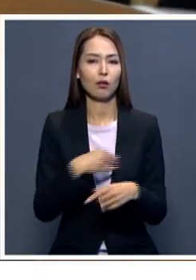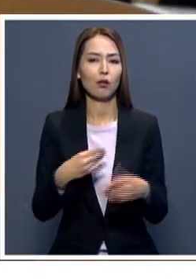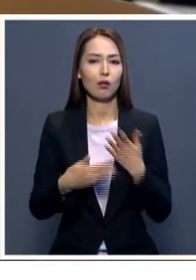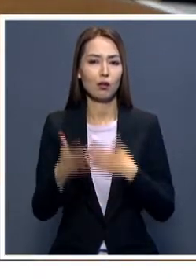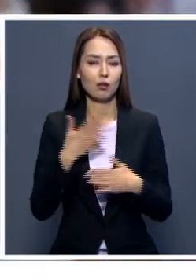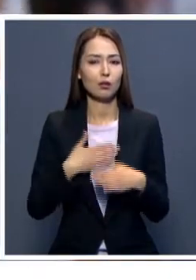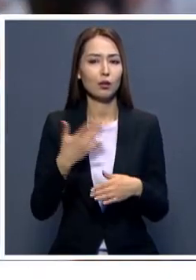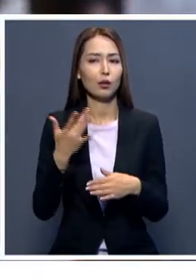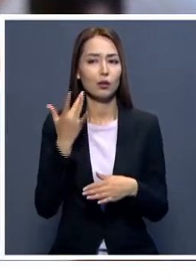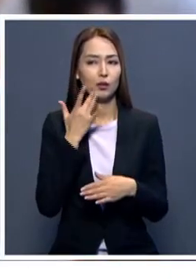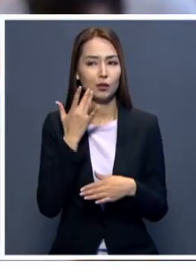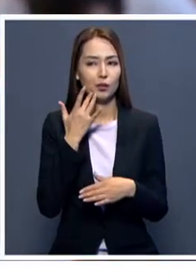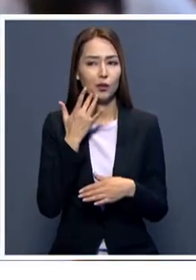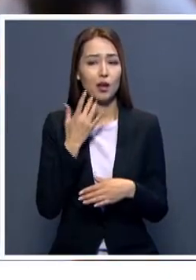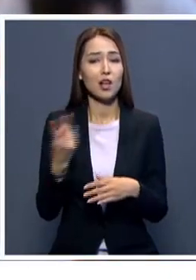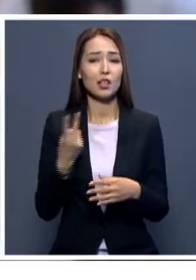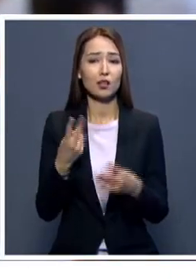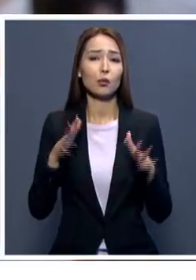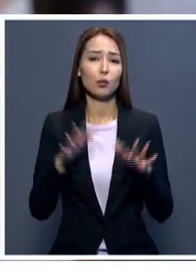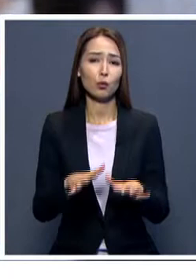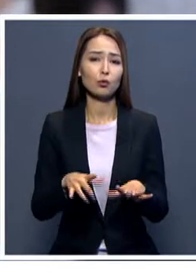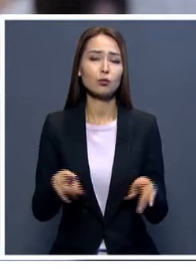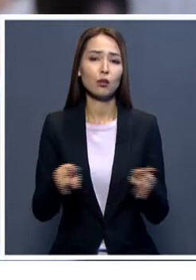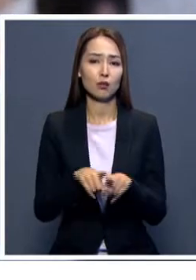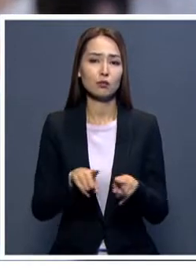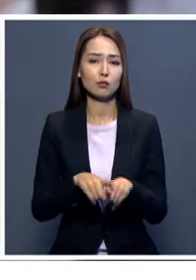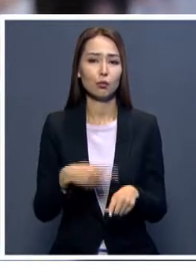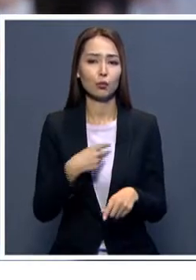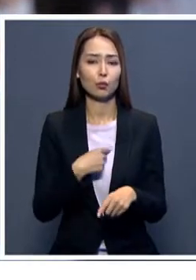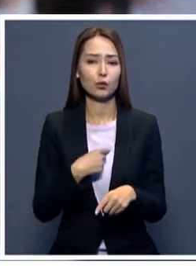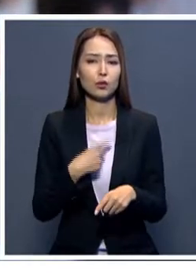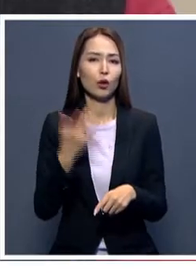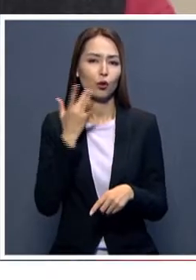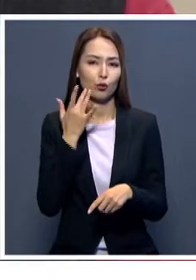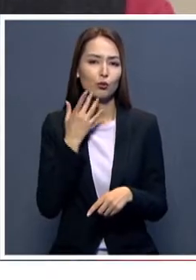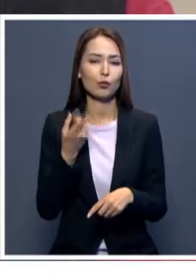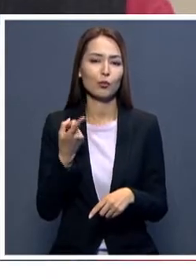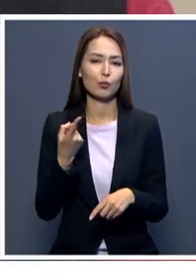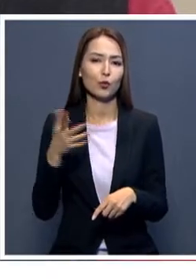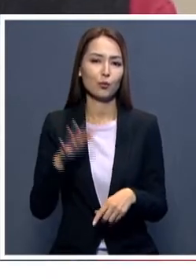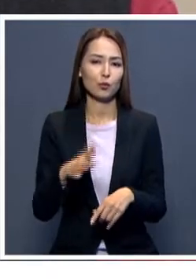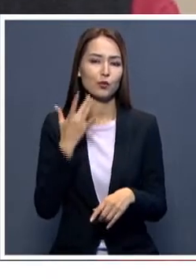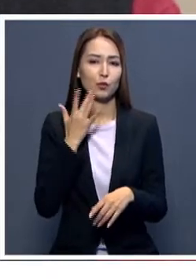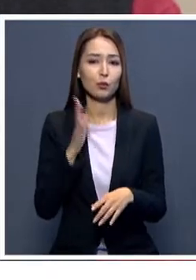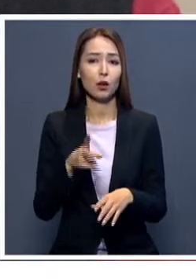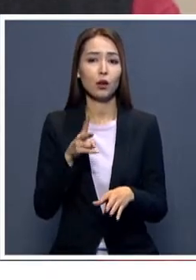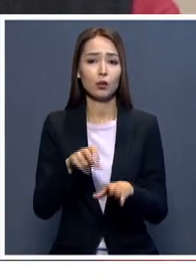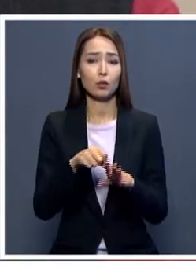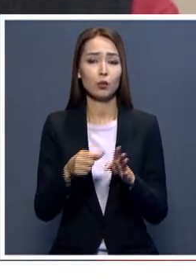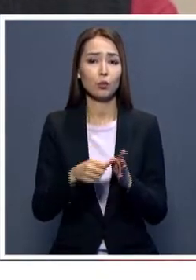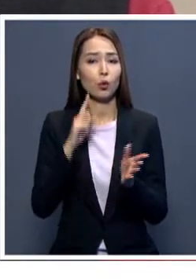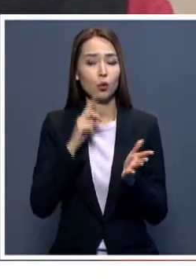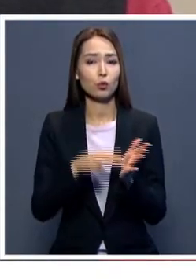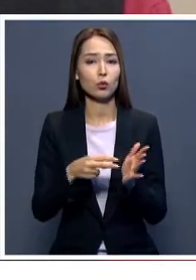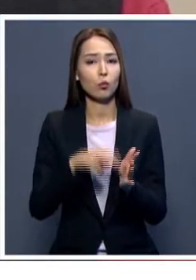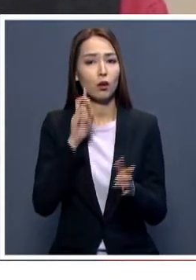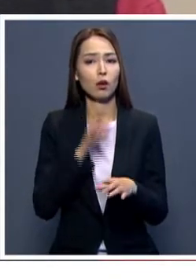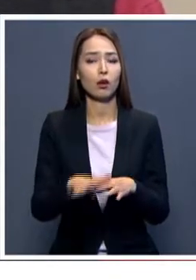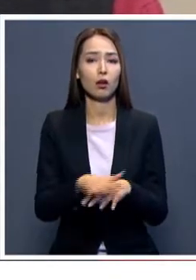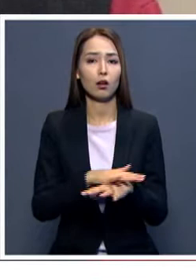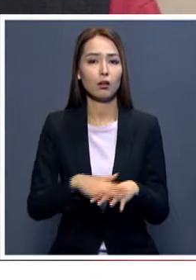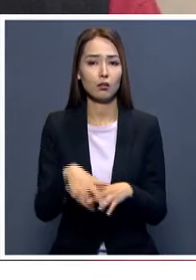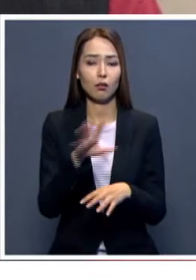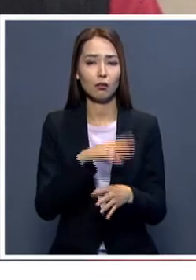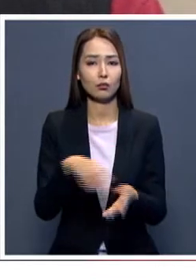шықты. Ол деген екінші орын алса да, біз үшін ол бірінші орында тұр. 2016 жылы Рига қаласында халықаралық байқауда